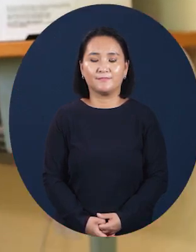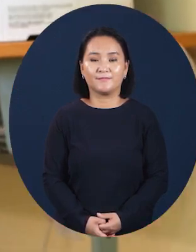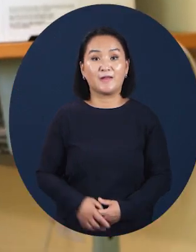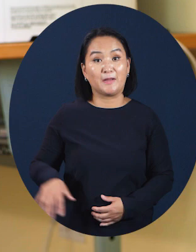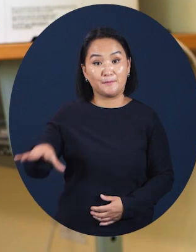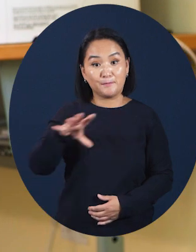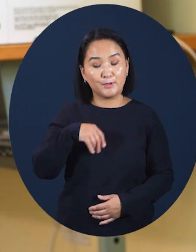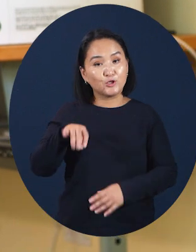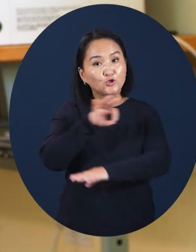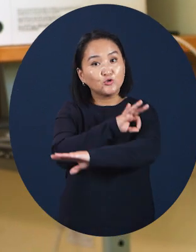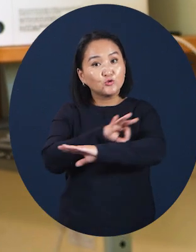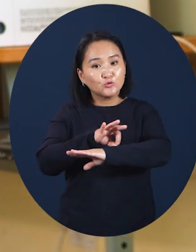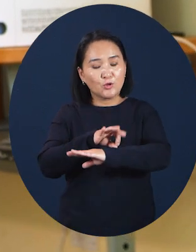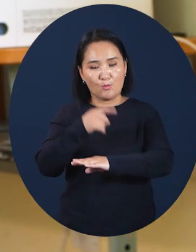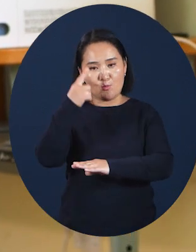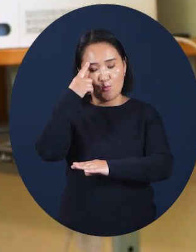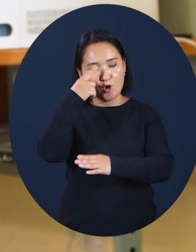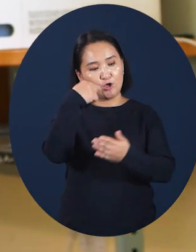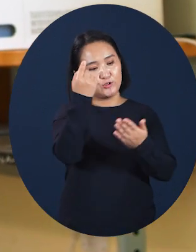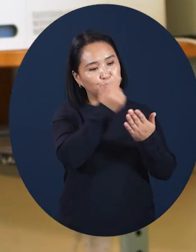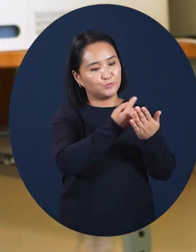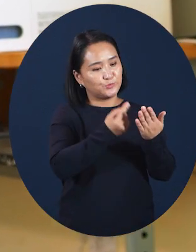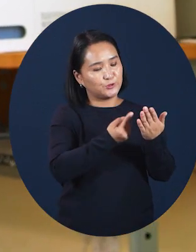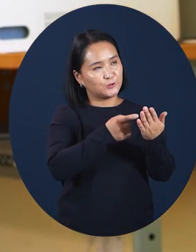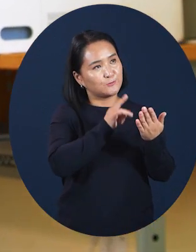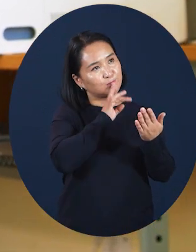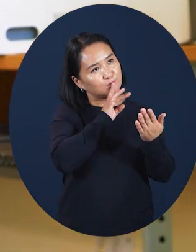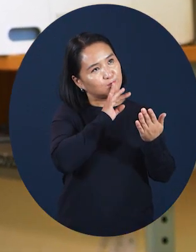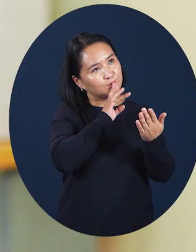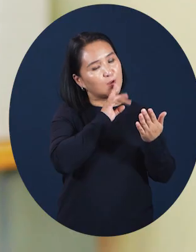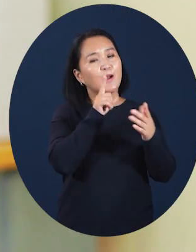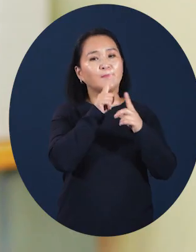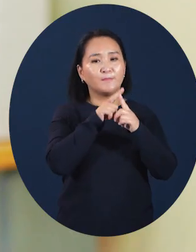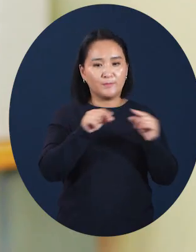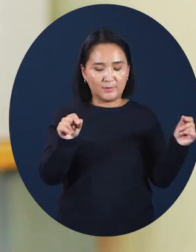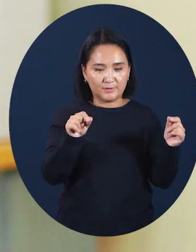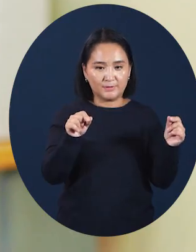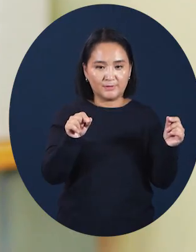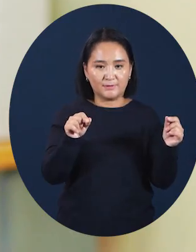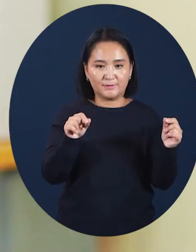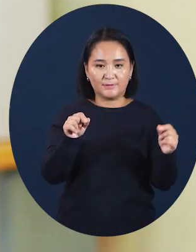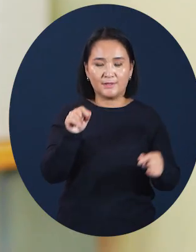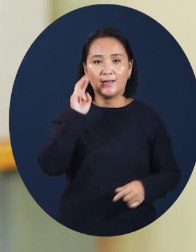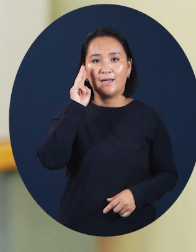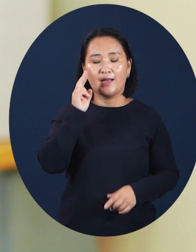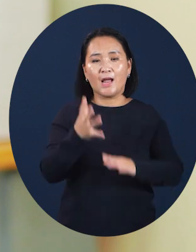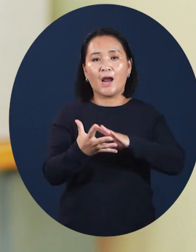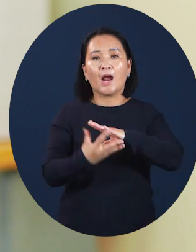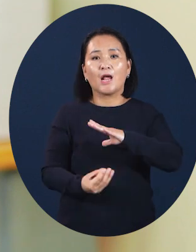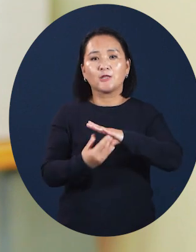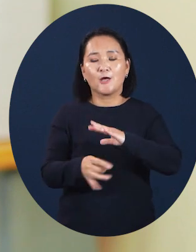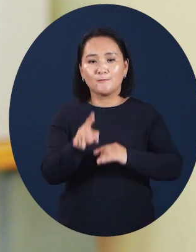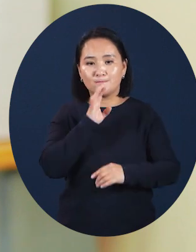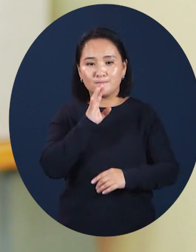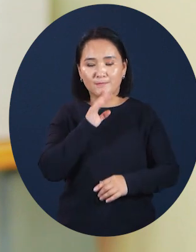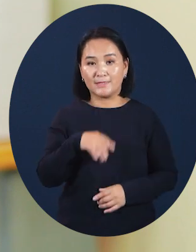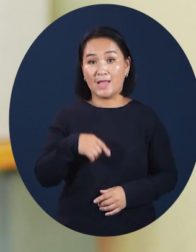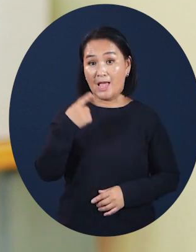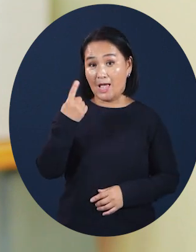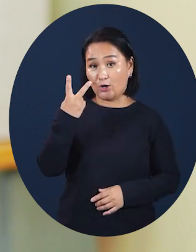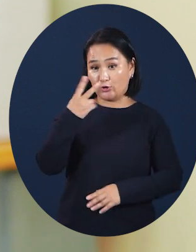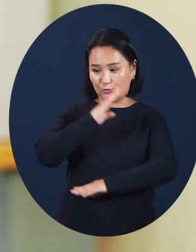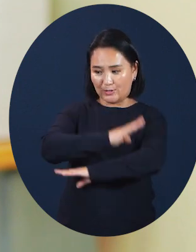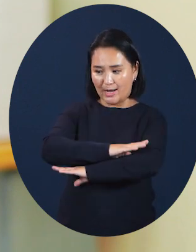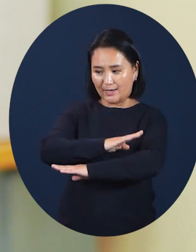Бидний төслөө болохоор Монгол төчгийн төсөл явуулж байна. За за ерөн байли кана явъя гээд яагаад гэсэн гэвэл манай 12 ихшнэр нэг юм хөвлөхөд